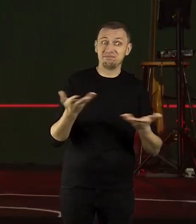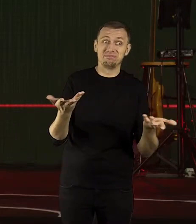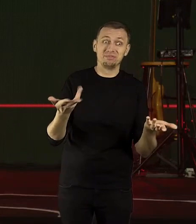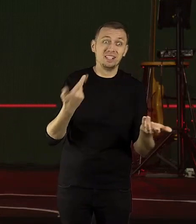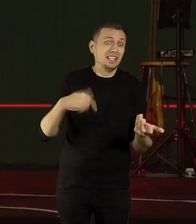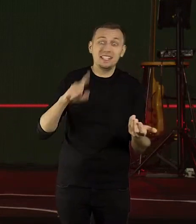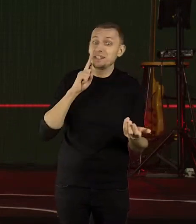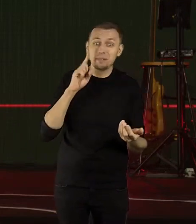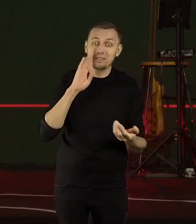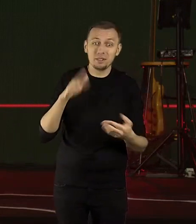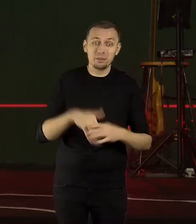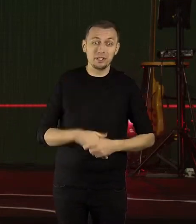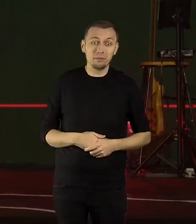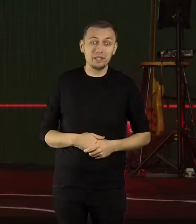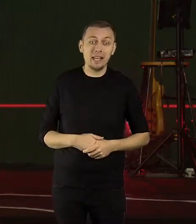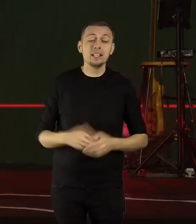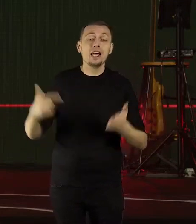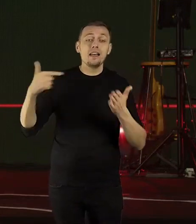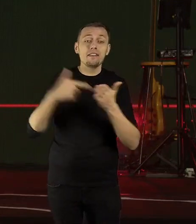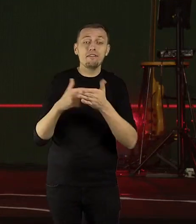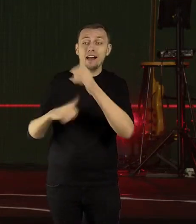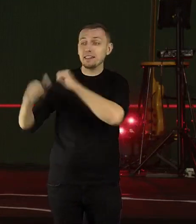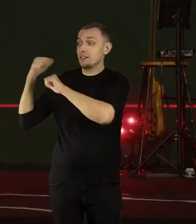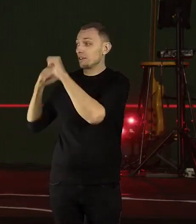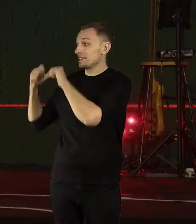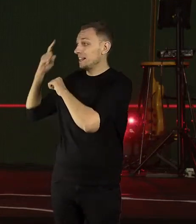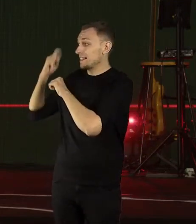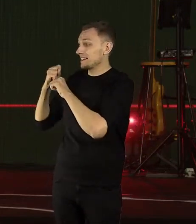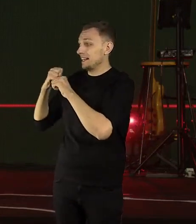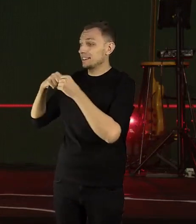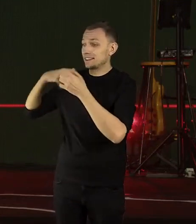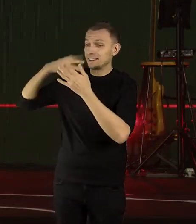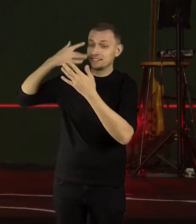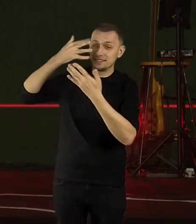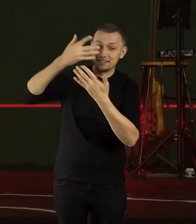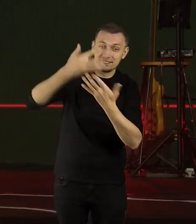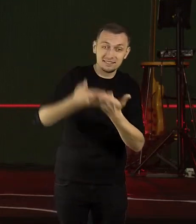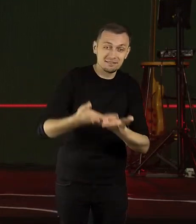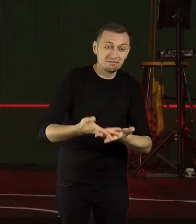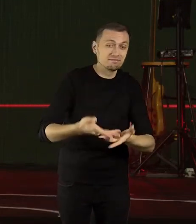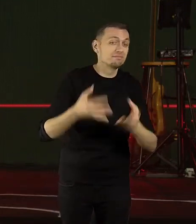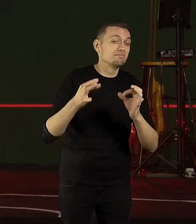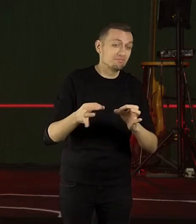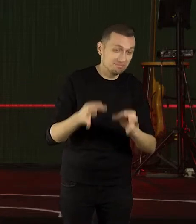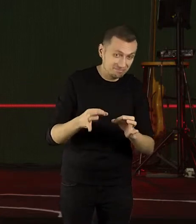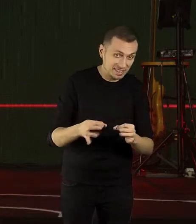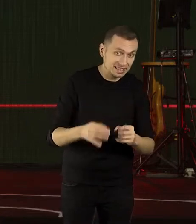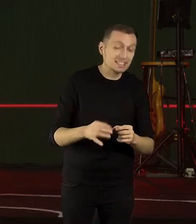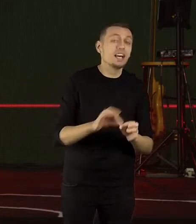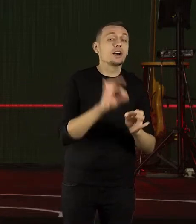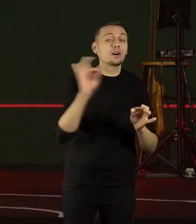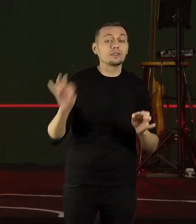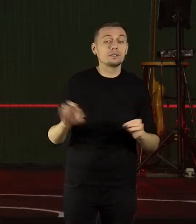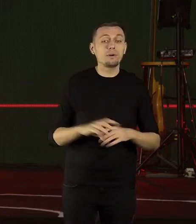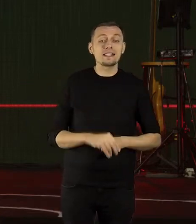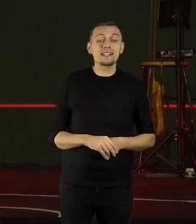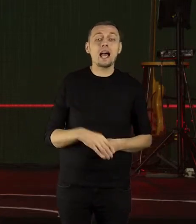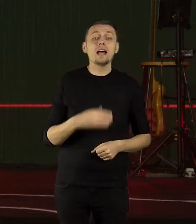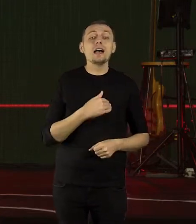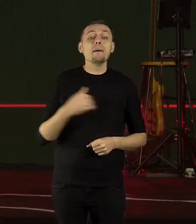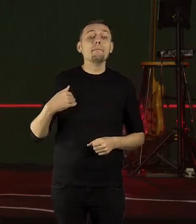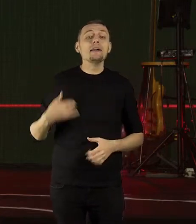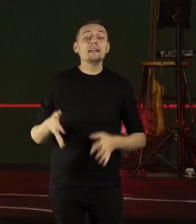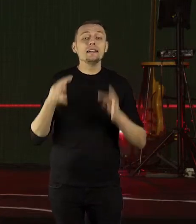dziś. A nam przyszło żyć w czasach ogromnych przemian. Lecz największa,